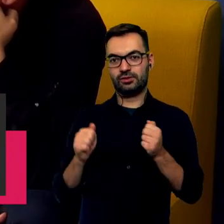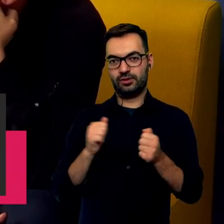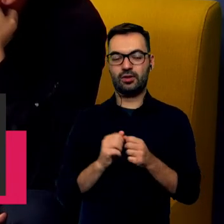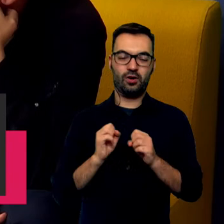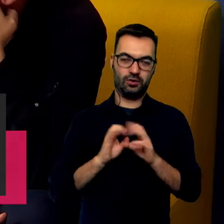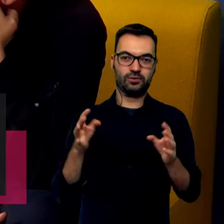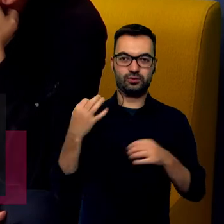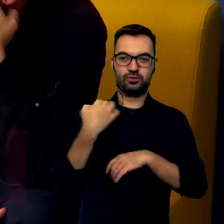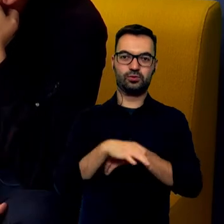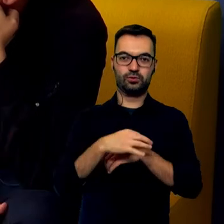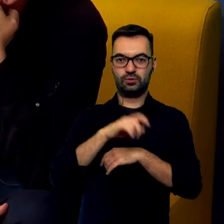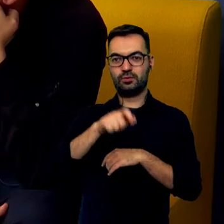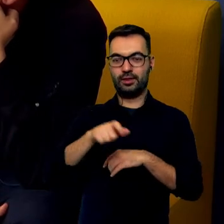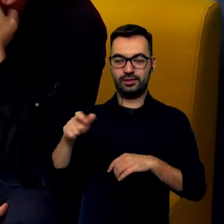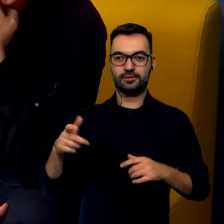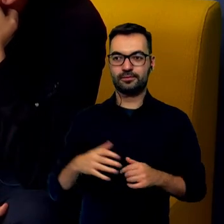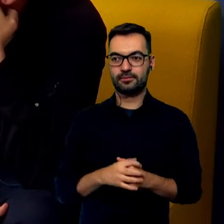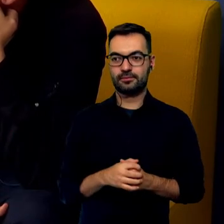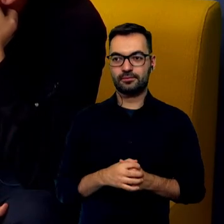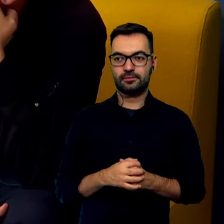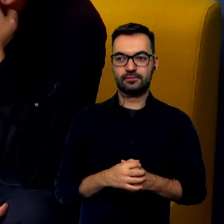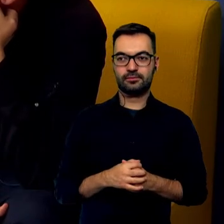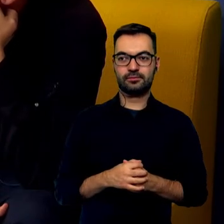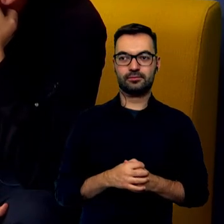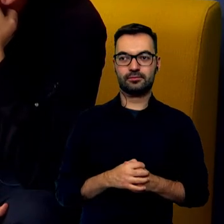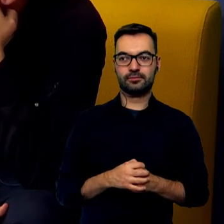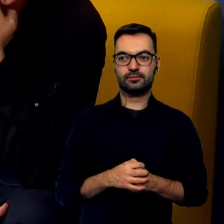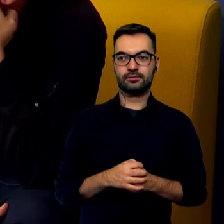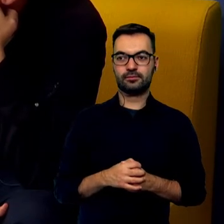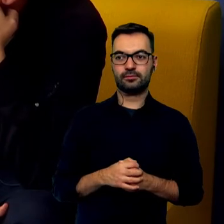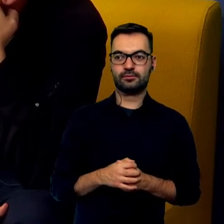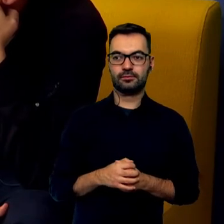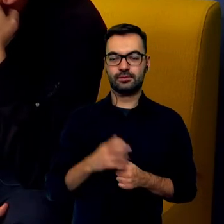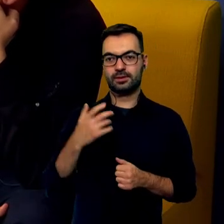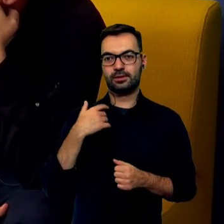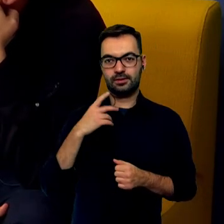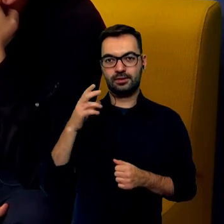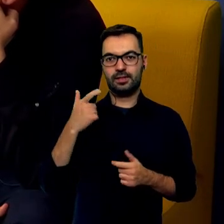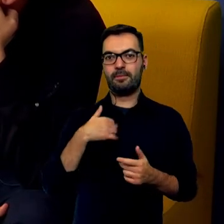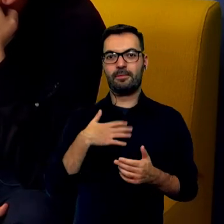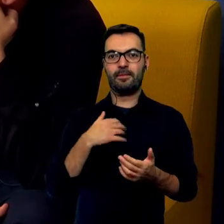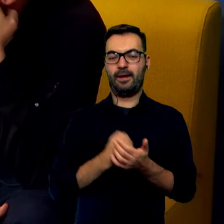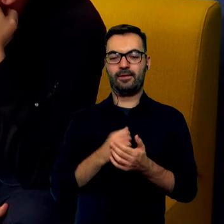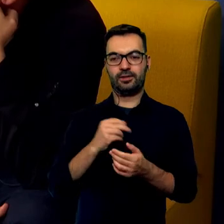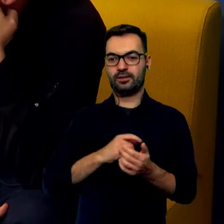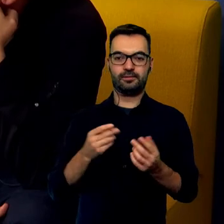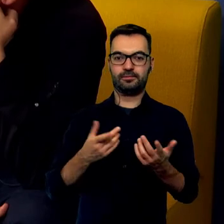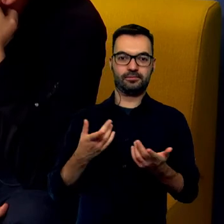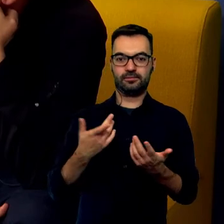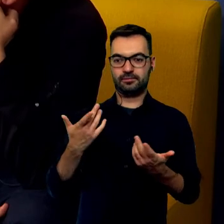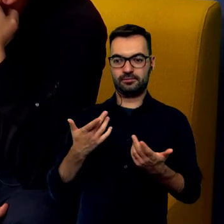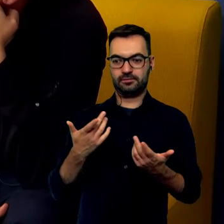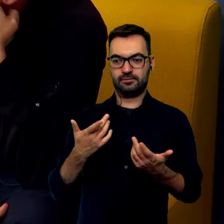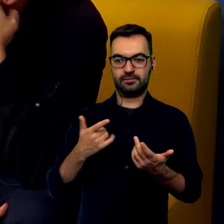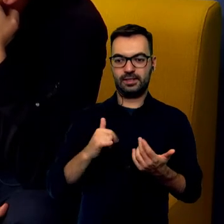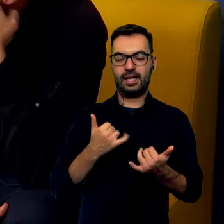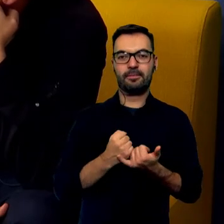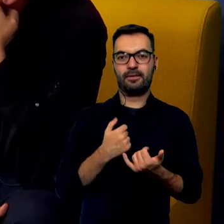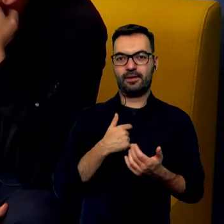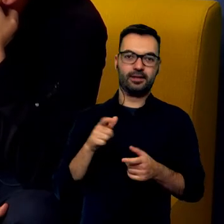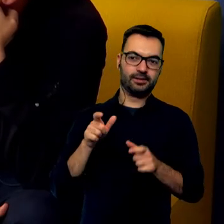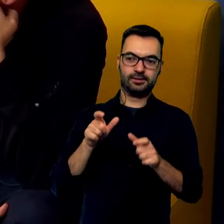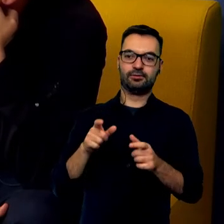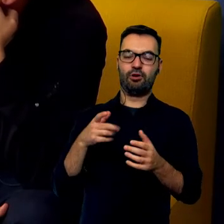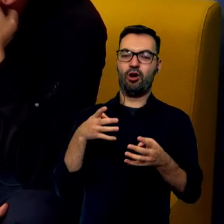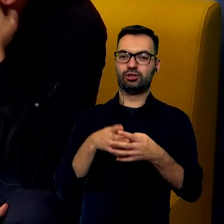oczywiście studenci, no to rozumiem, jakim prawem ja mam jeszcze w jakiś sposób